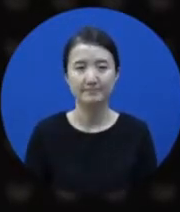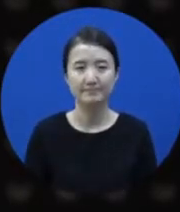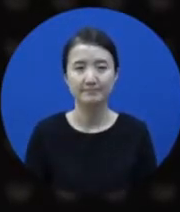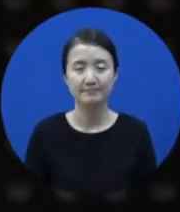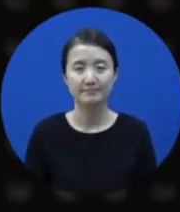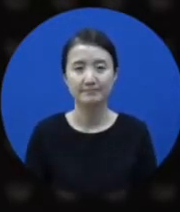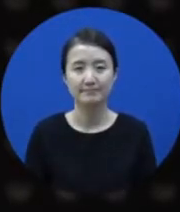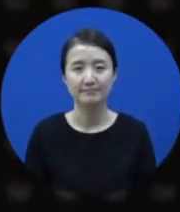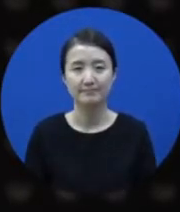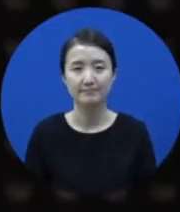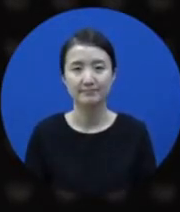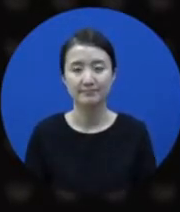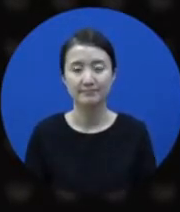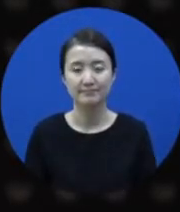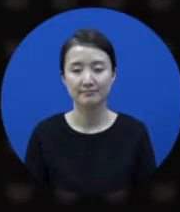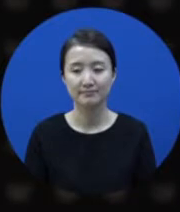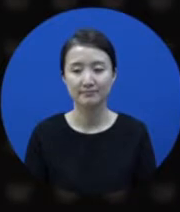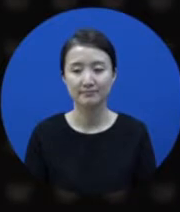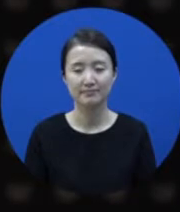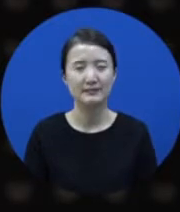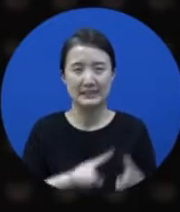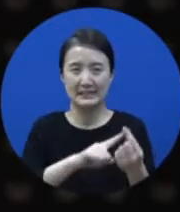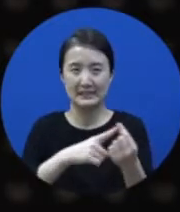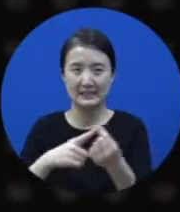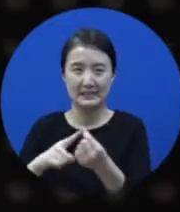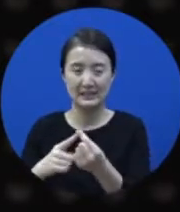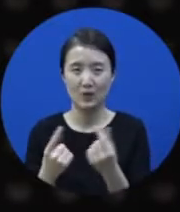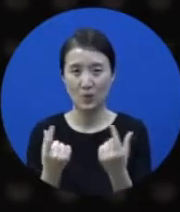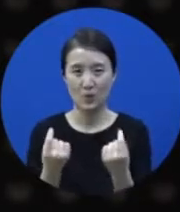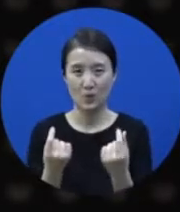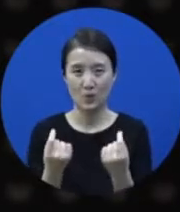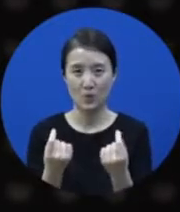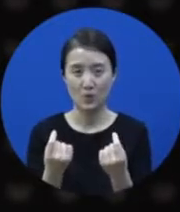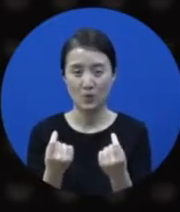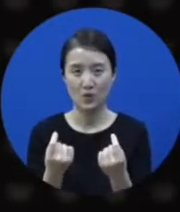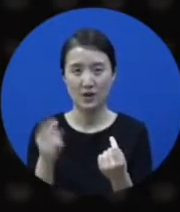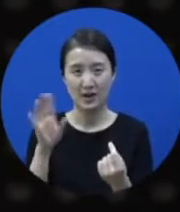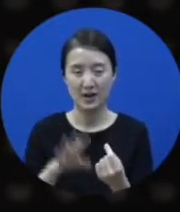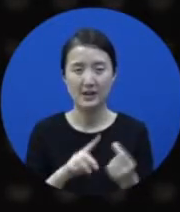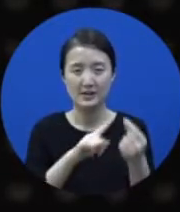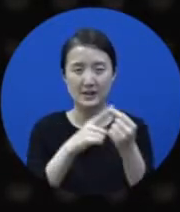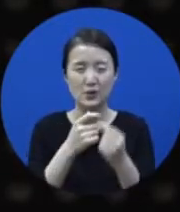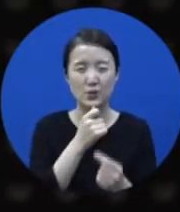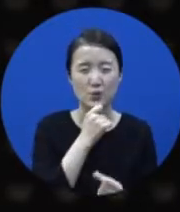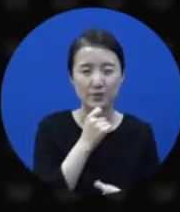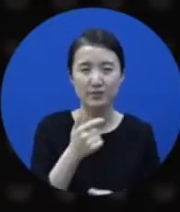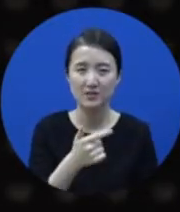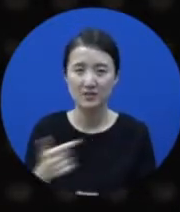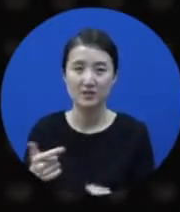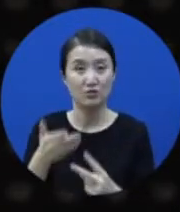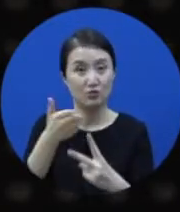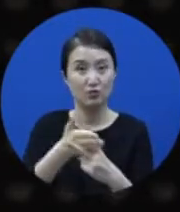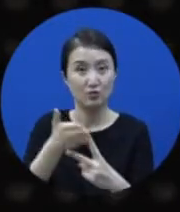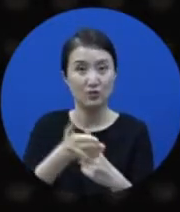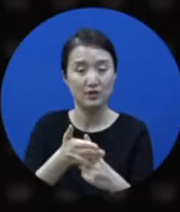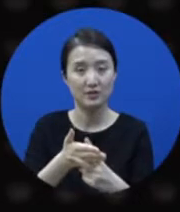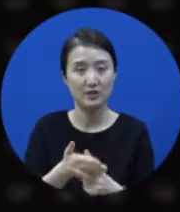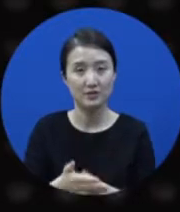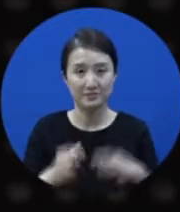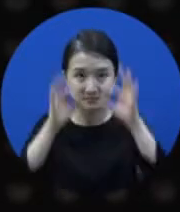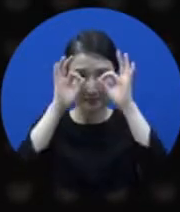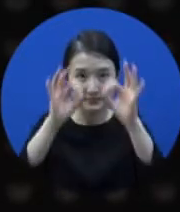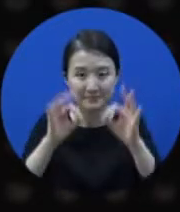자, 제가 똑같은 글씨인데요. 작게도 표현을 하고요. 크게도 표현을 했습니다. 자, 한번